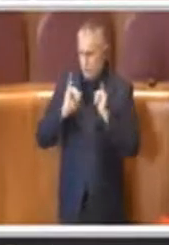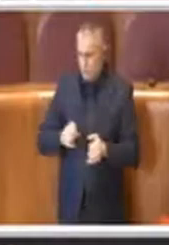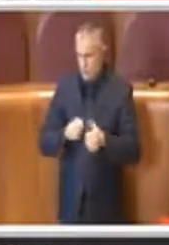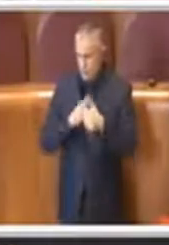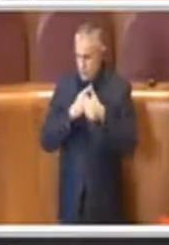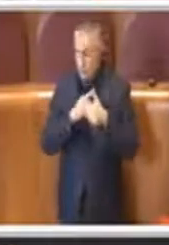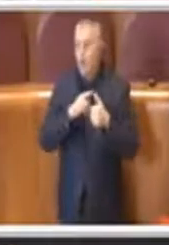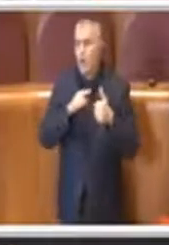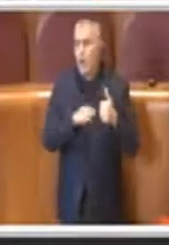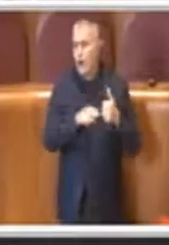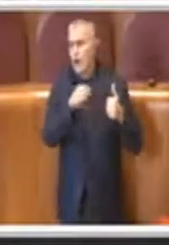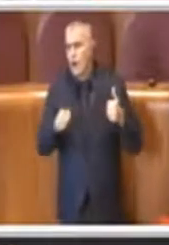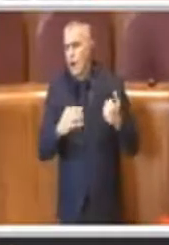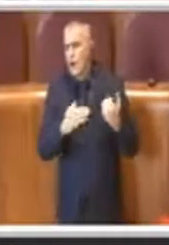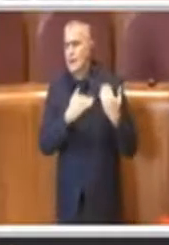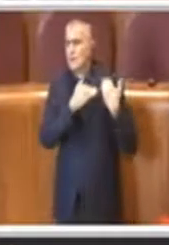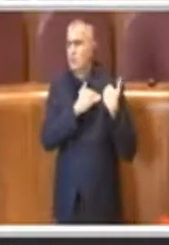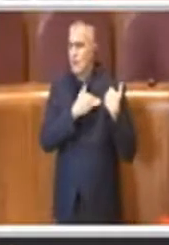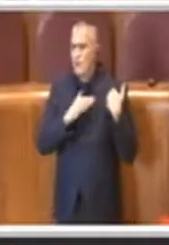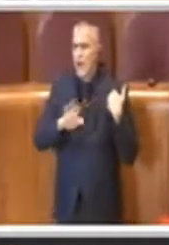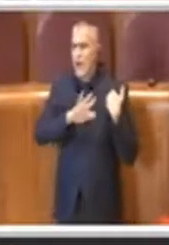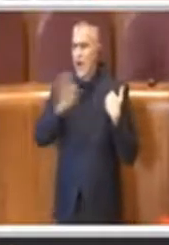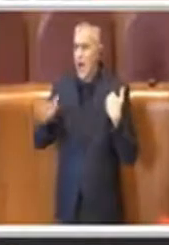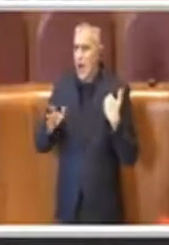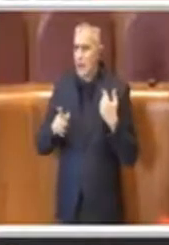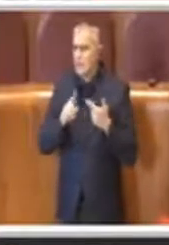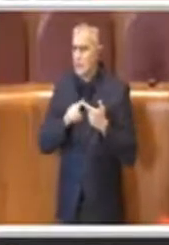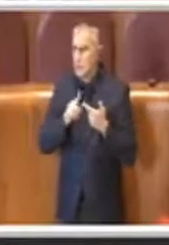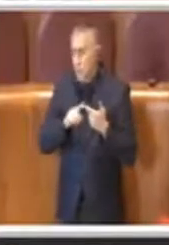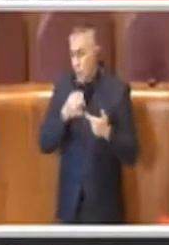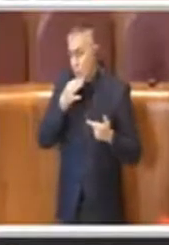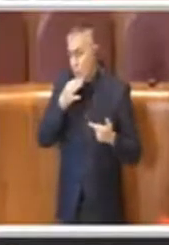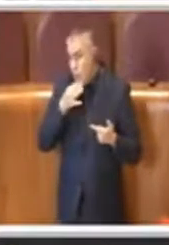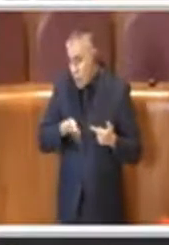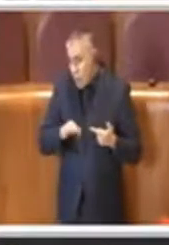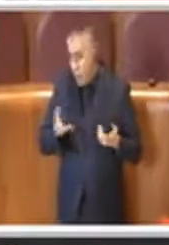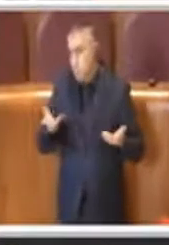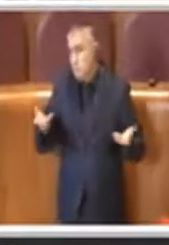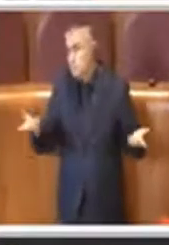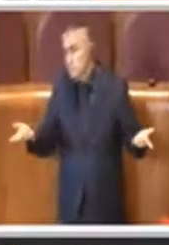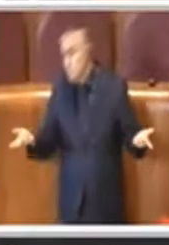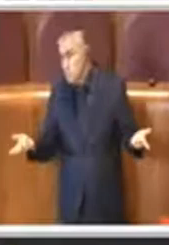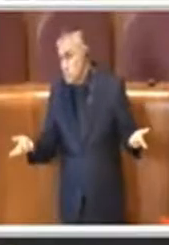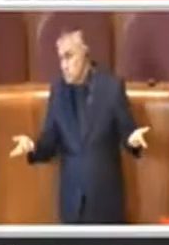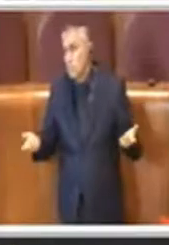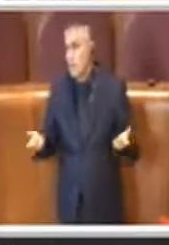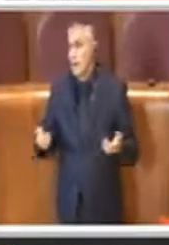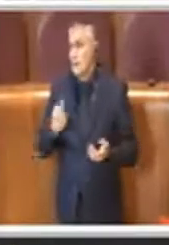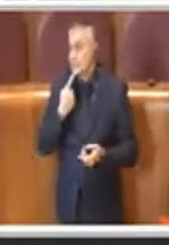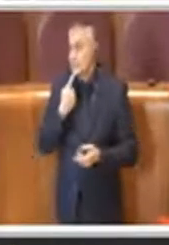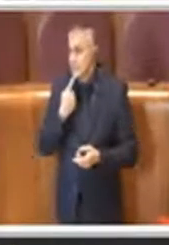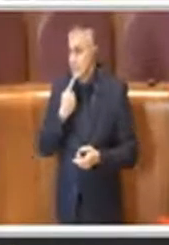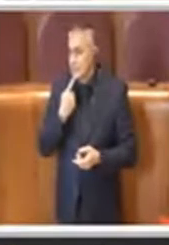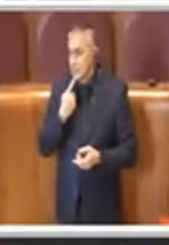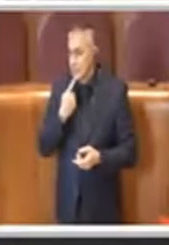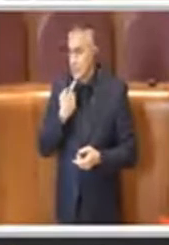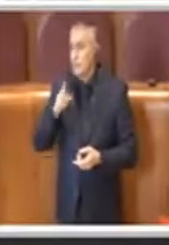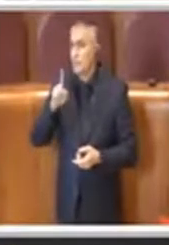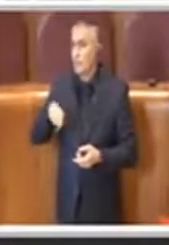poi responsabilità che poi possono in parte competere laddove non fosse dato un corretto indirizzo